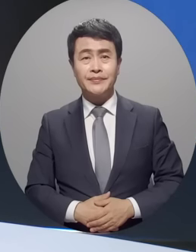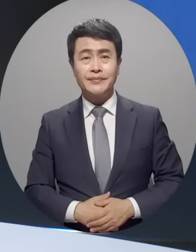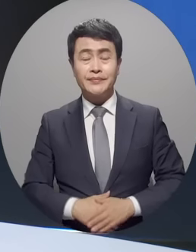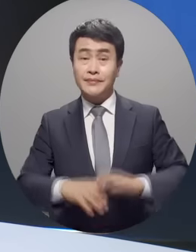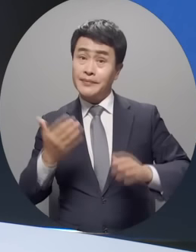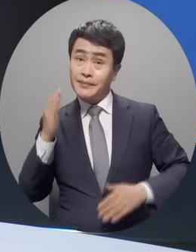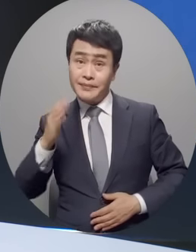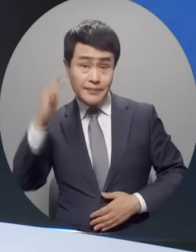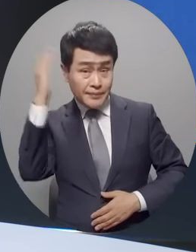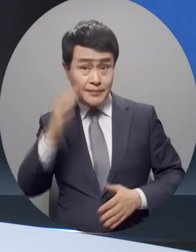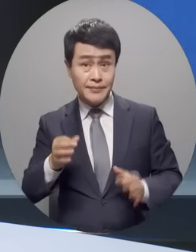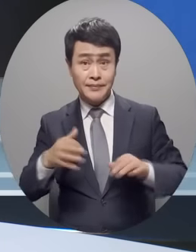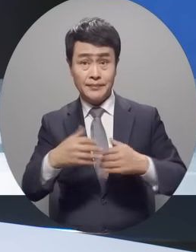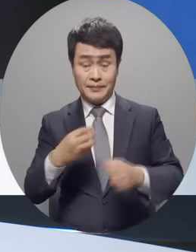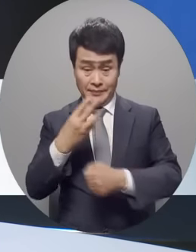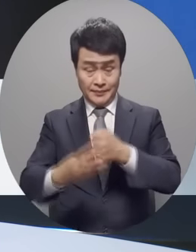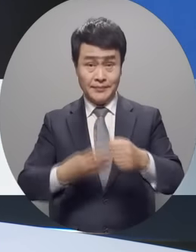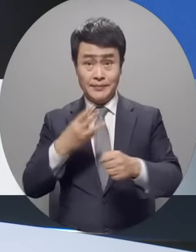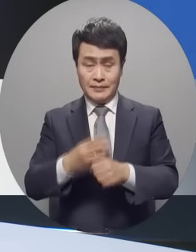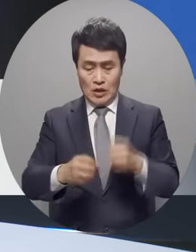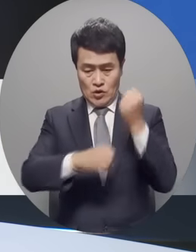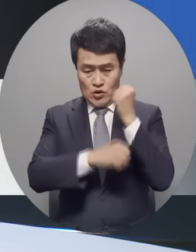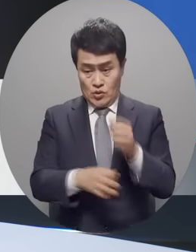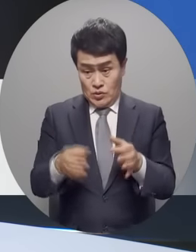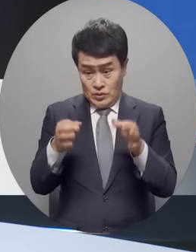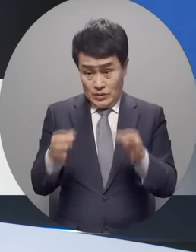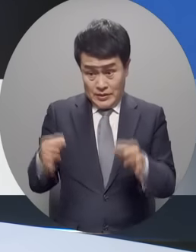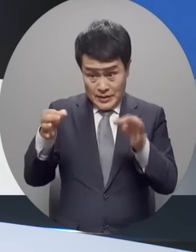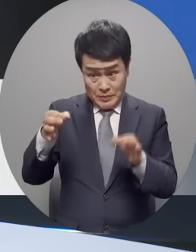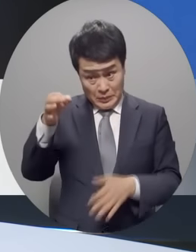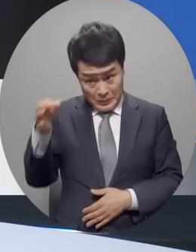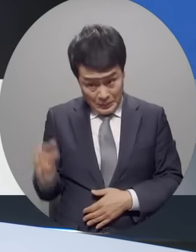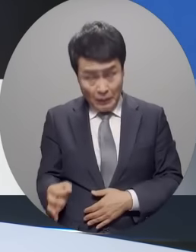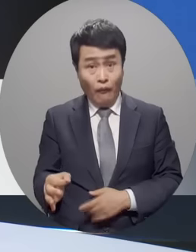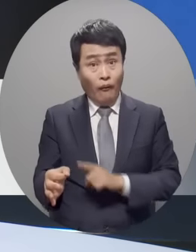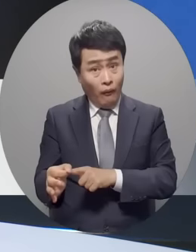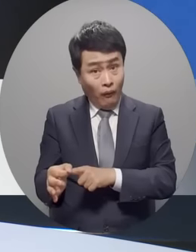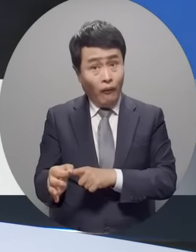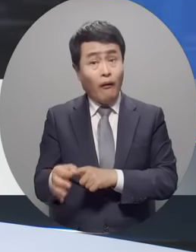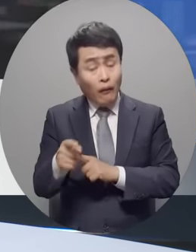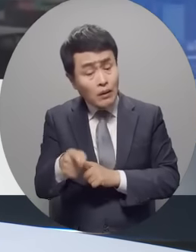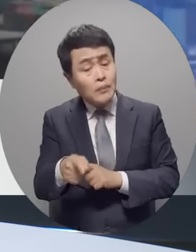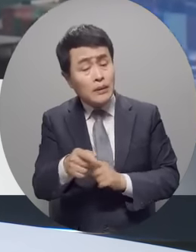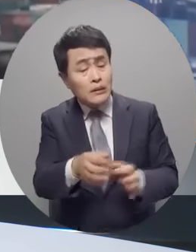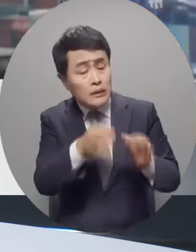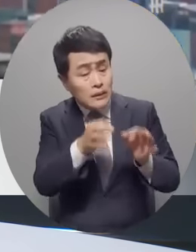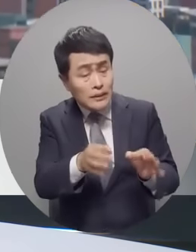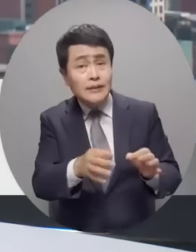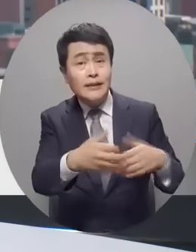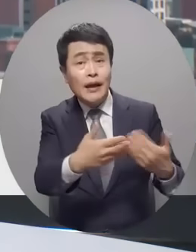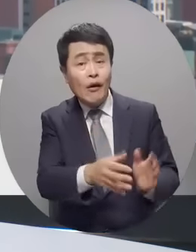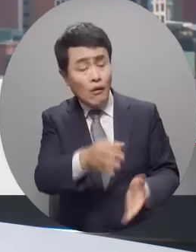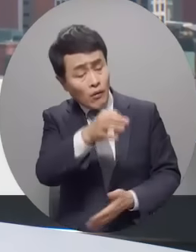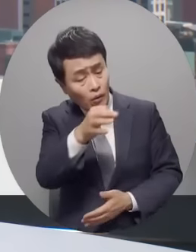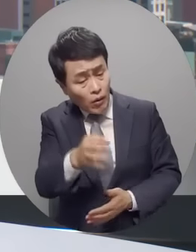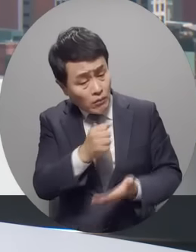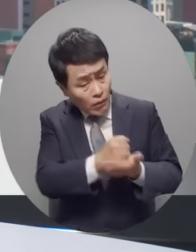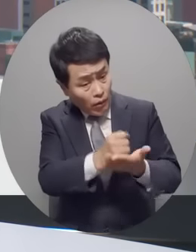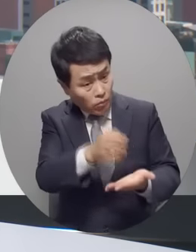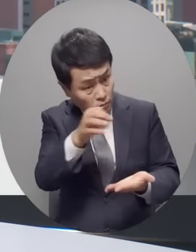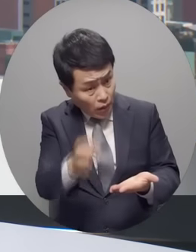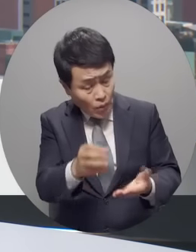최근 한국은행이 3년여 만에 기준금리를 내렸죠. 이에 맞춰 시중 은행들이 예적금 금리를 낮추고 있는데